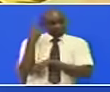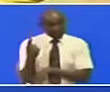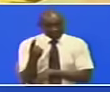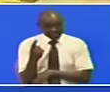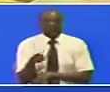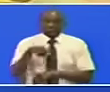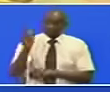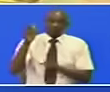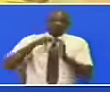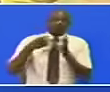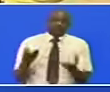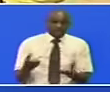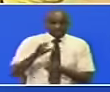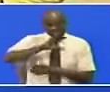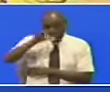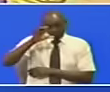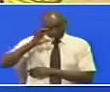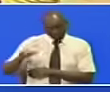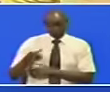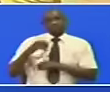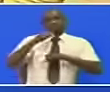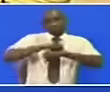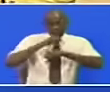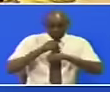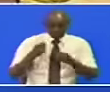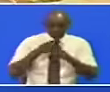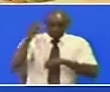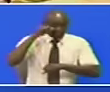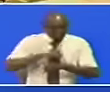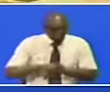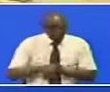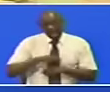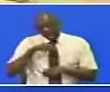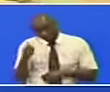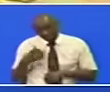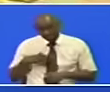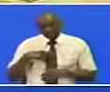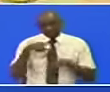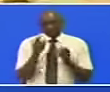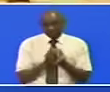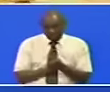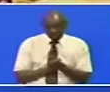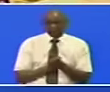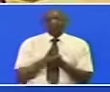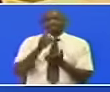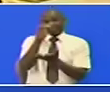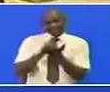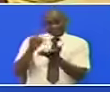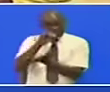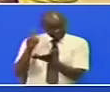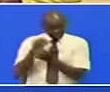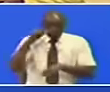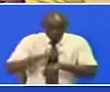133,781 wataweza kupata nafasi katika shule za kaunti. Kwa wale ambao watakuwa wanaweza kwenda katika shule za wilayani